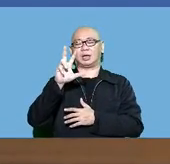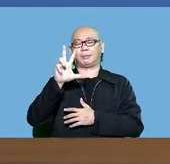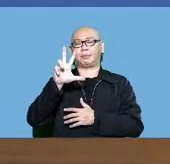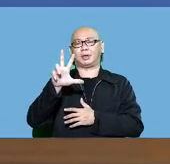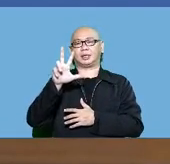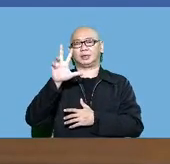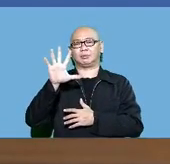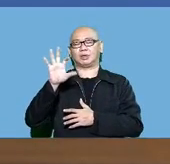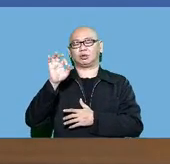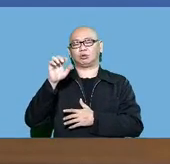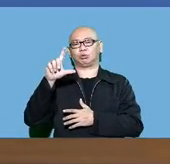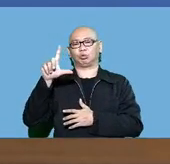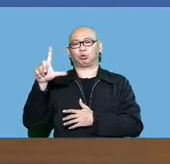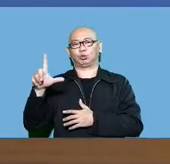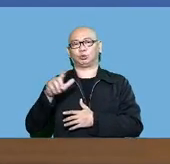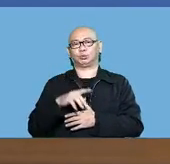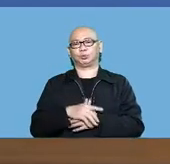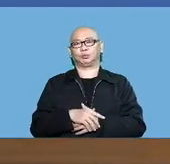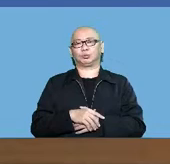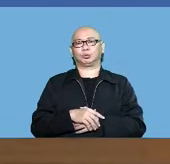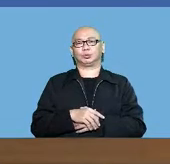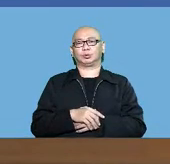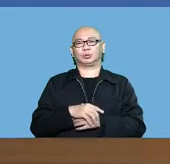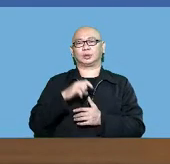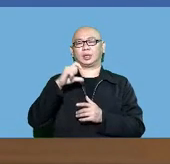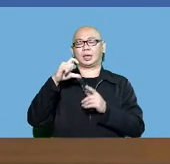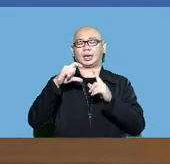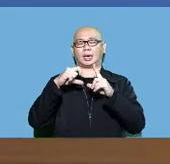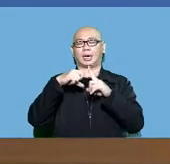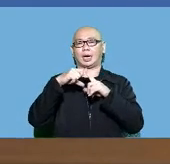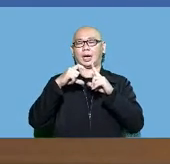00020858807, Karpet C